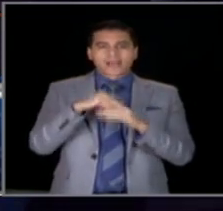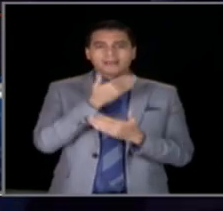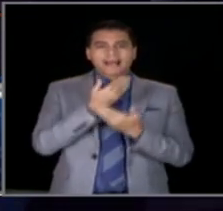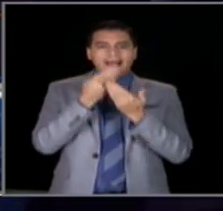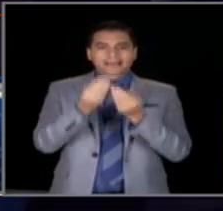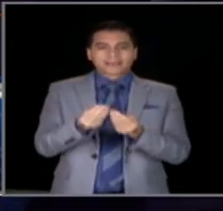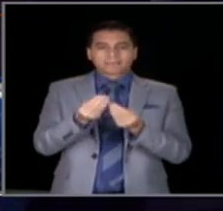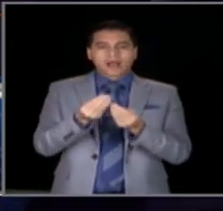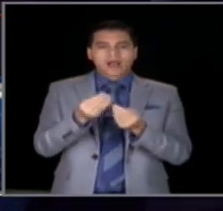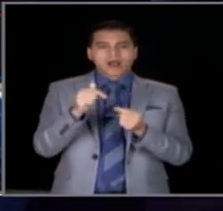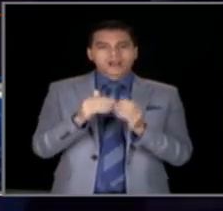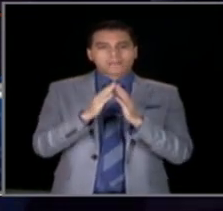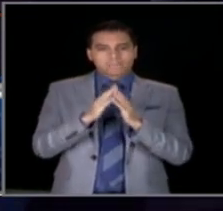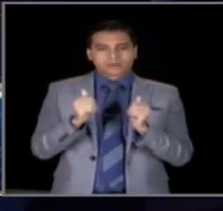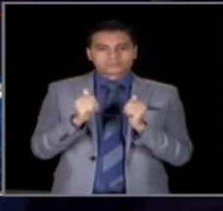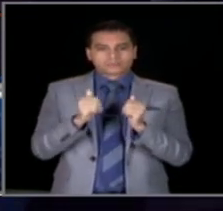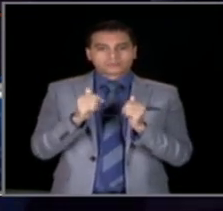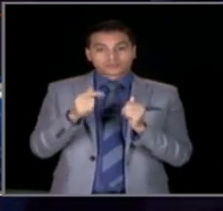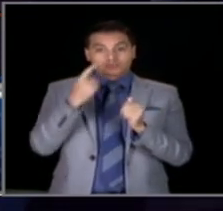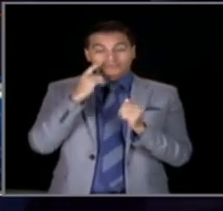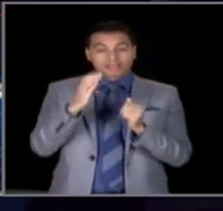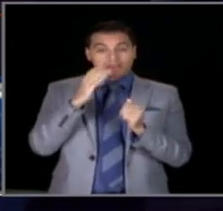في إجابة يا أسماء؟ تدوس على البازر.